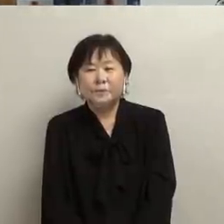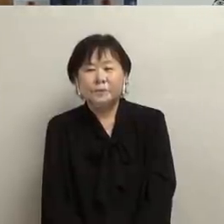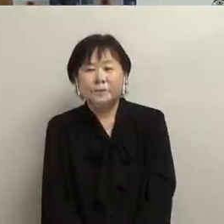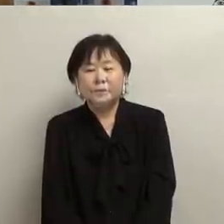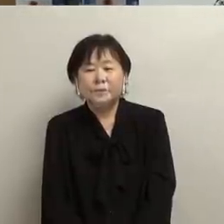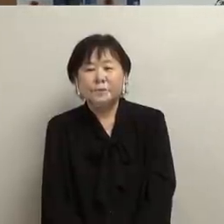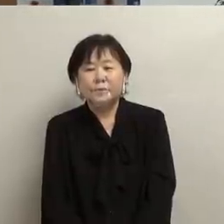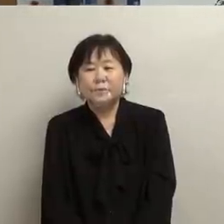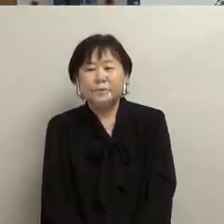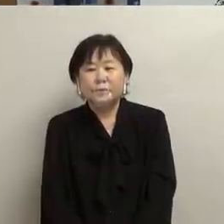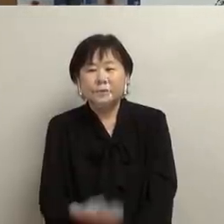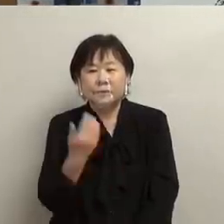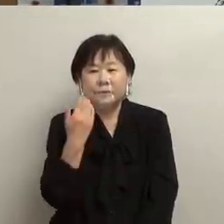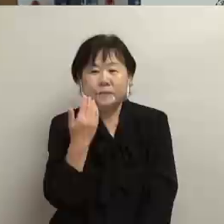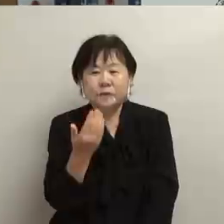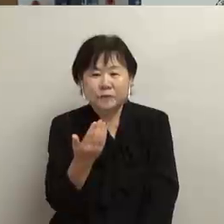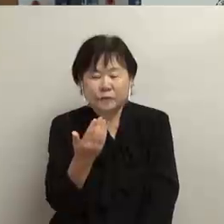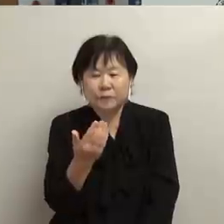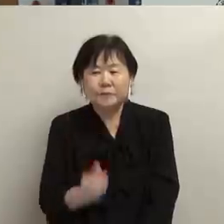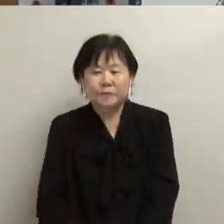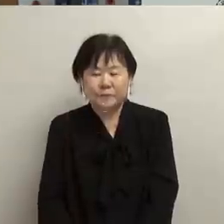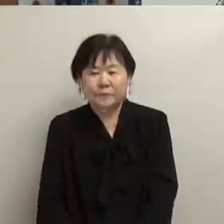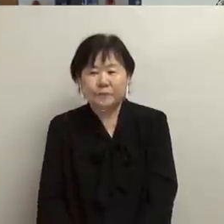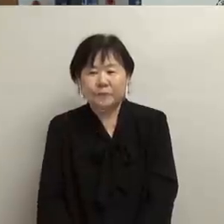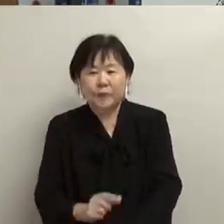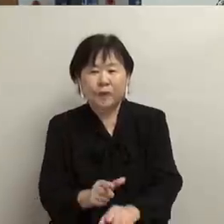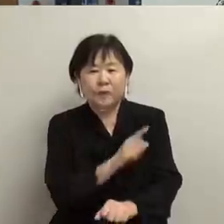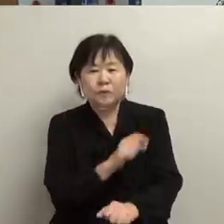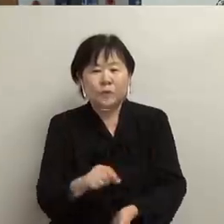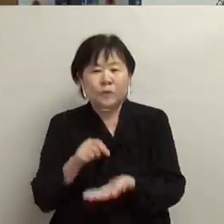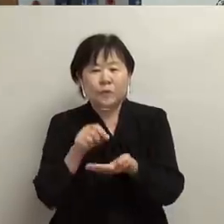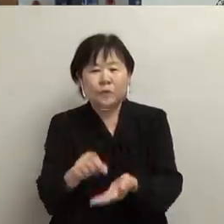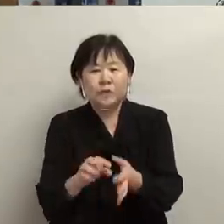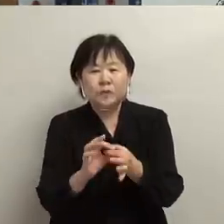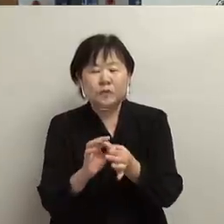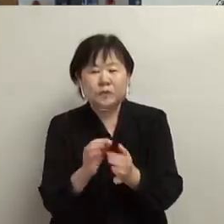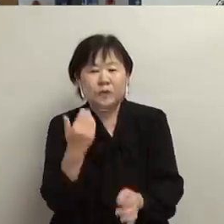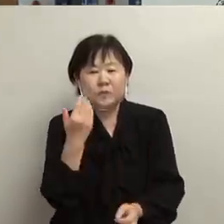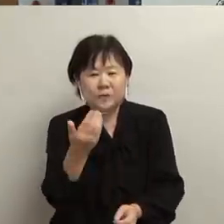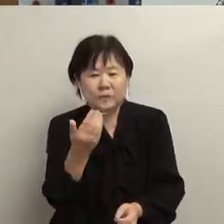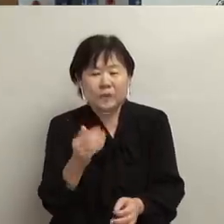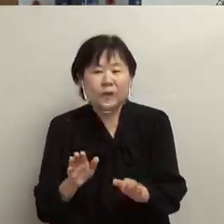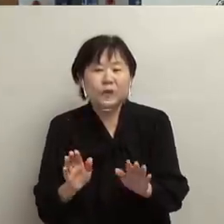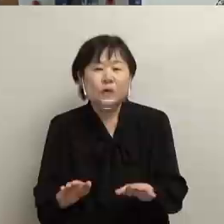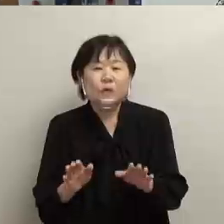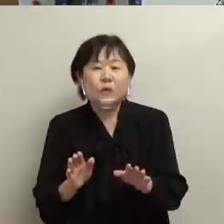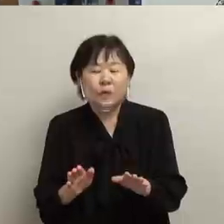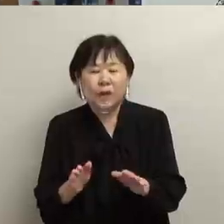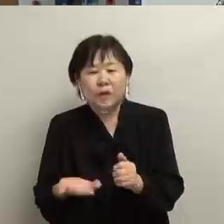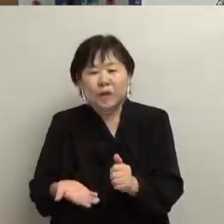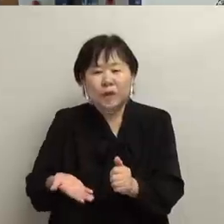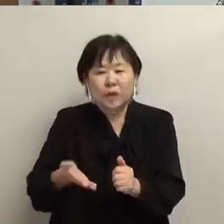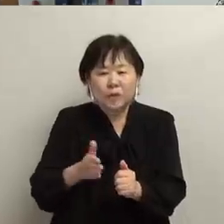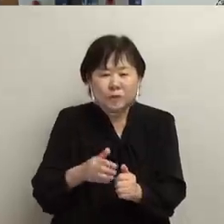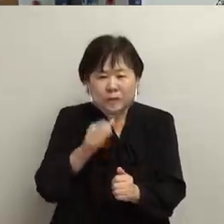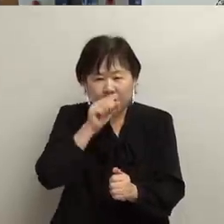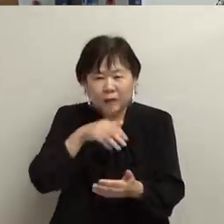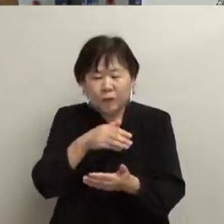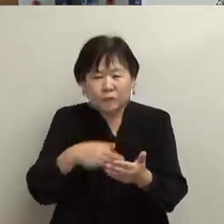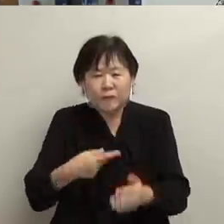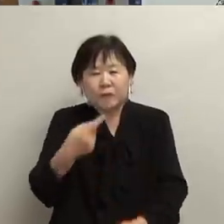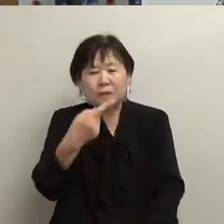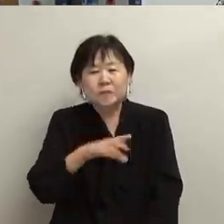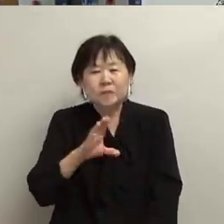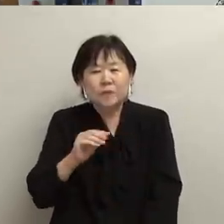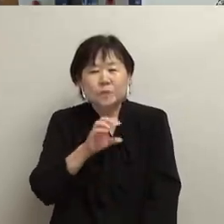それは毎日新聞の性能ですあのインセンティブのことについて伺いたいんですけれども今回インセンティブの組成予算の線万円はの